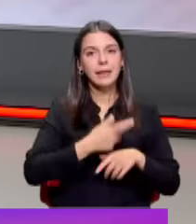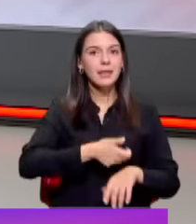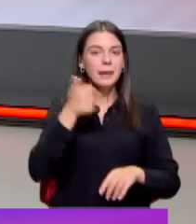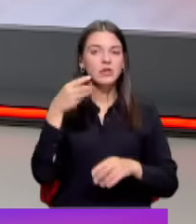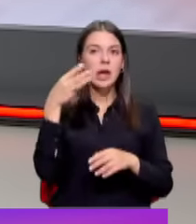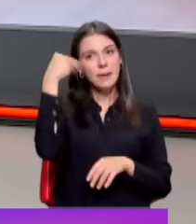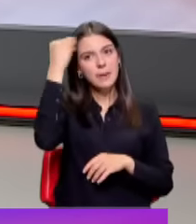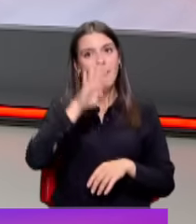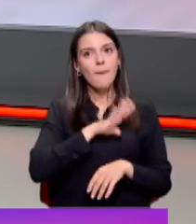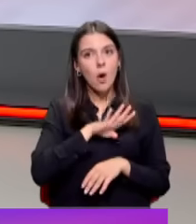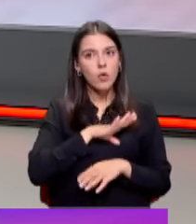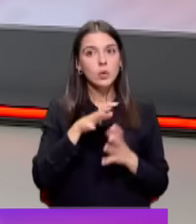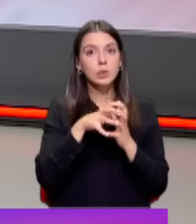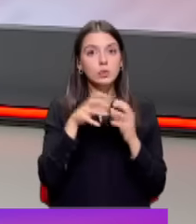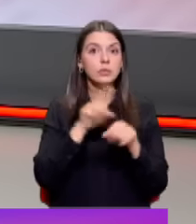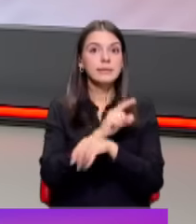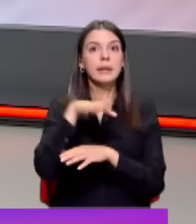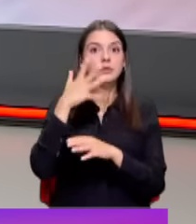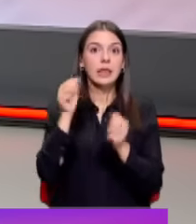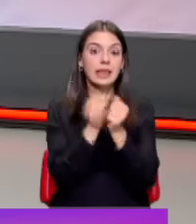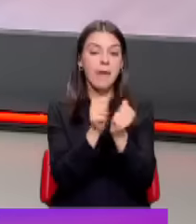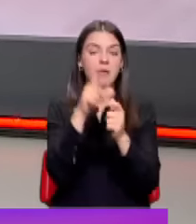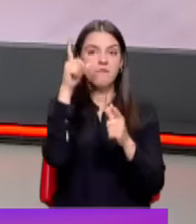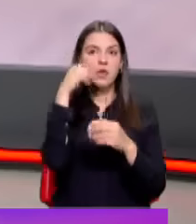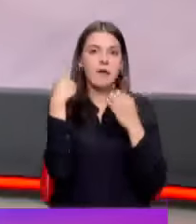İmamoğlu uzun süre sonra yan yana fotoğraf verdi.